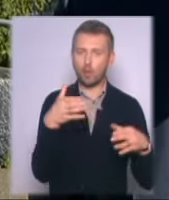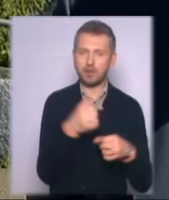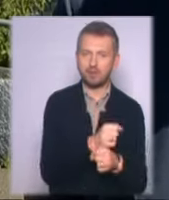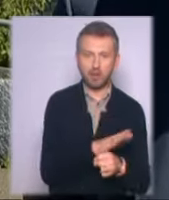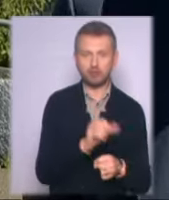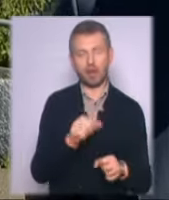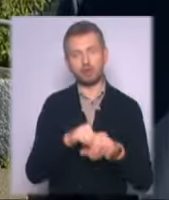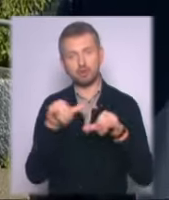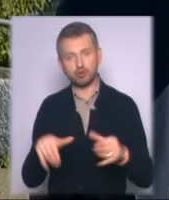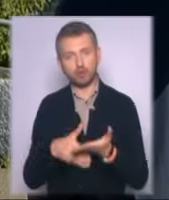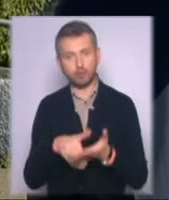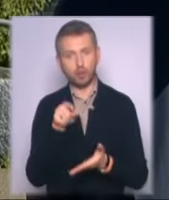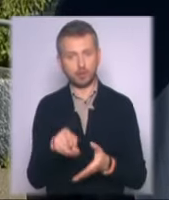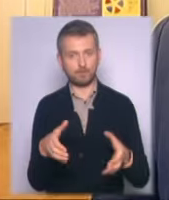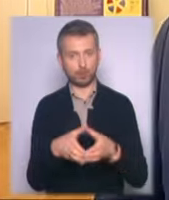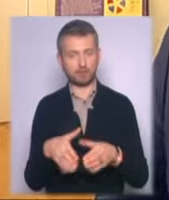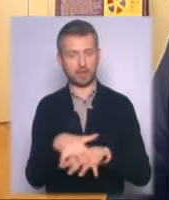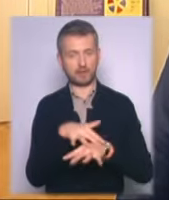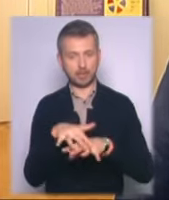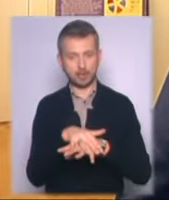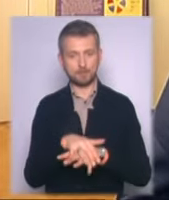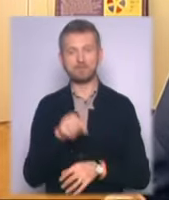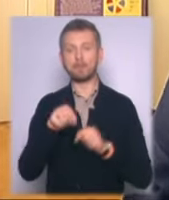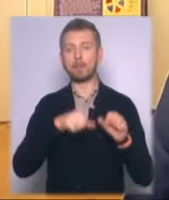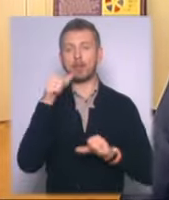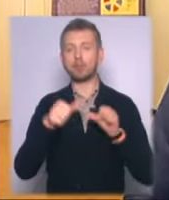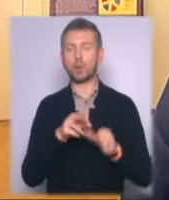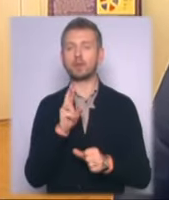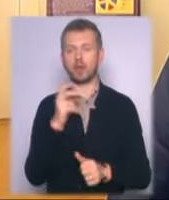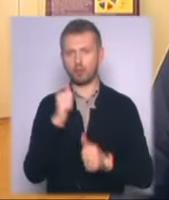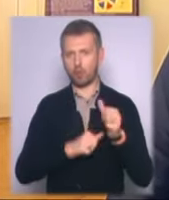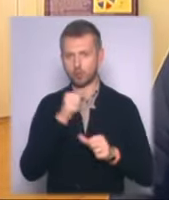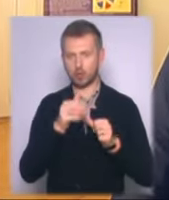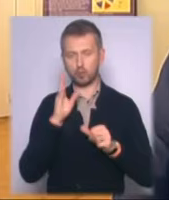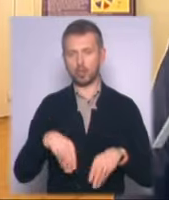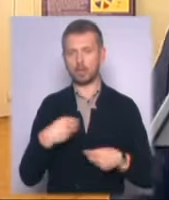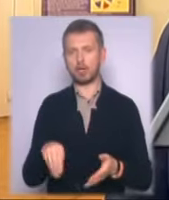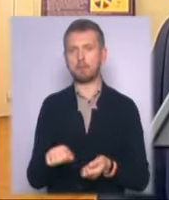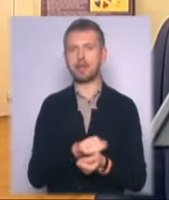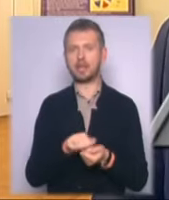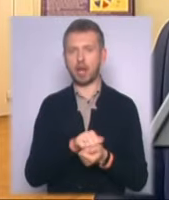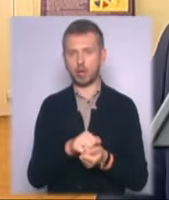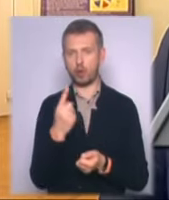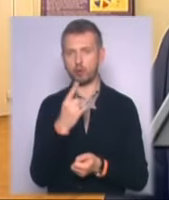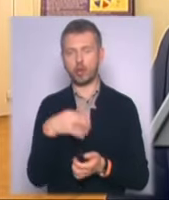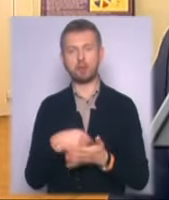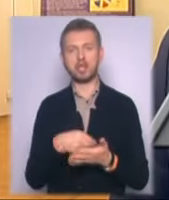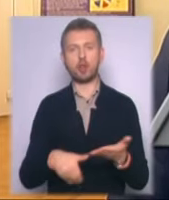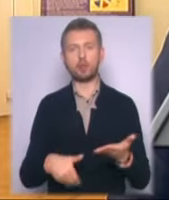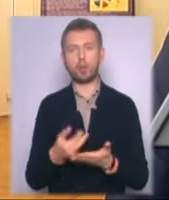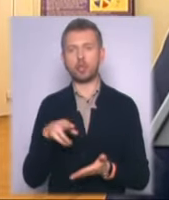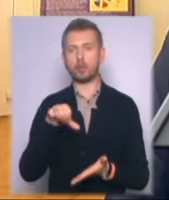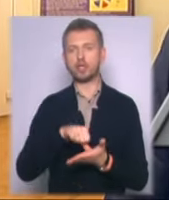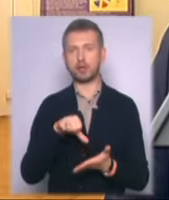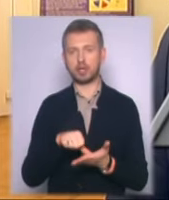саме цим верствам населення. В цьому році, як і кожний рік, буде надана матеріальна, одноразова матеріальна допомога для учасників